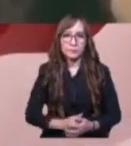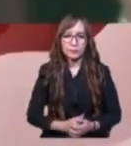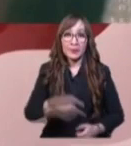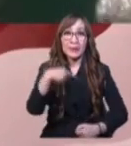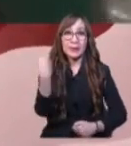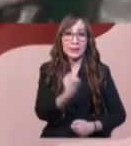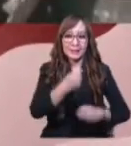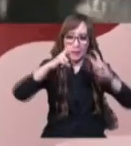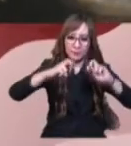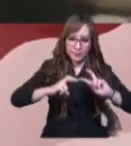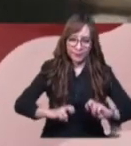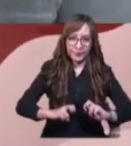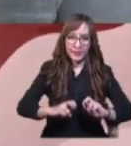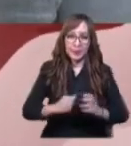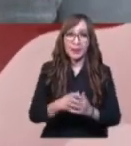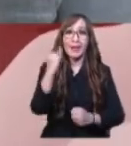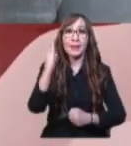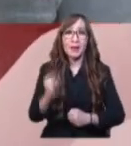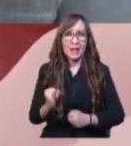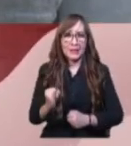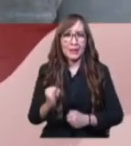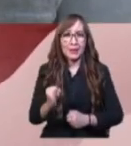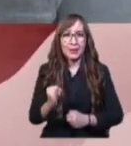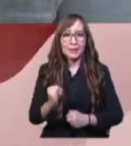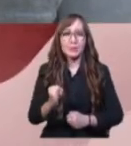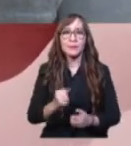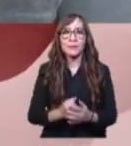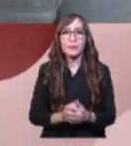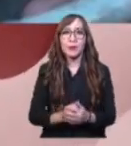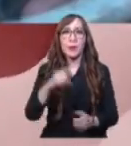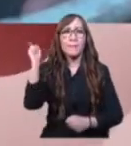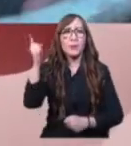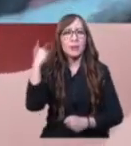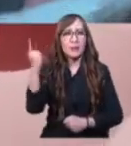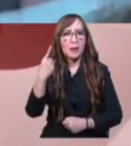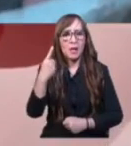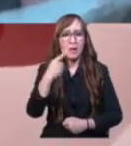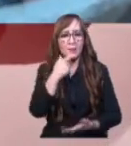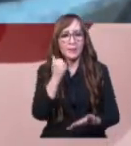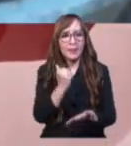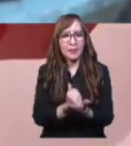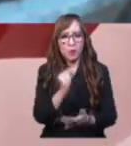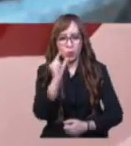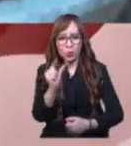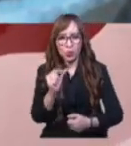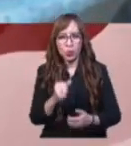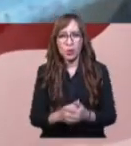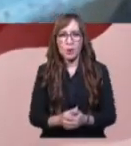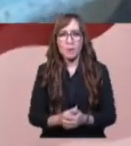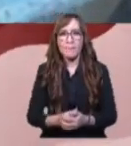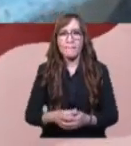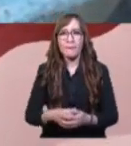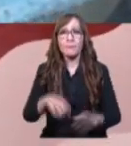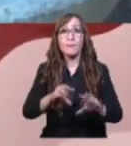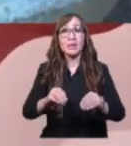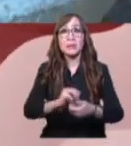kita identifikasi. Nah yang terakhir ini saya sampaikan bahwa pemerintah ini penting untuk berkolaborasi sinergi dengan